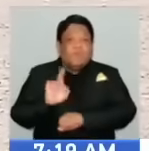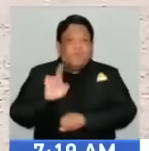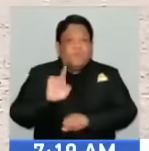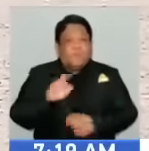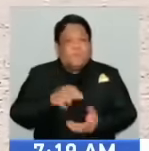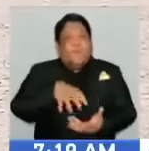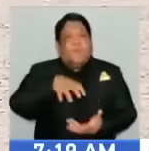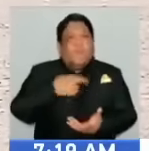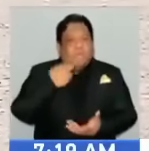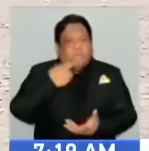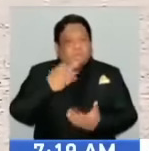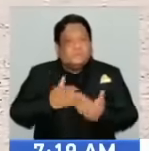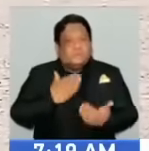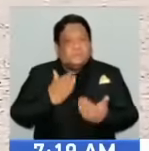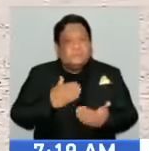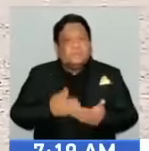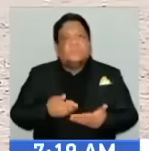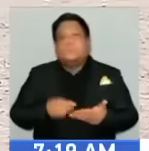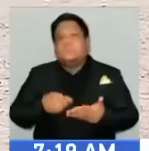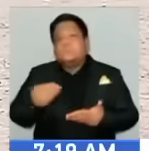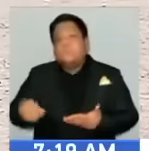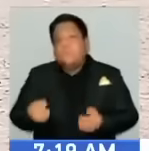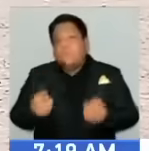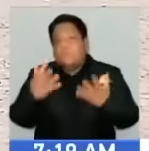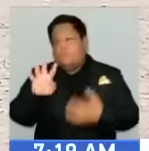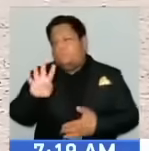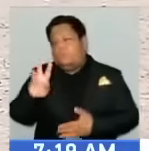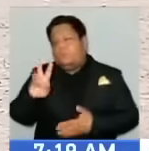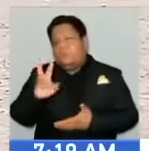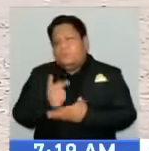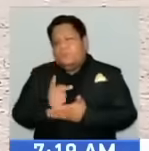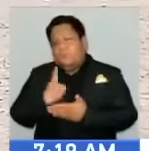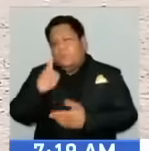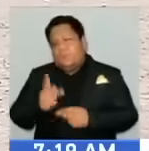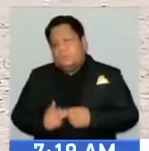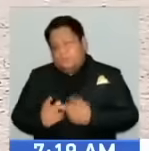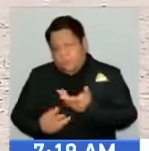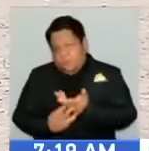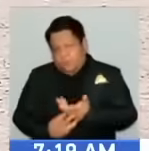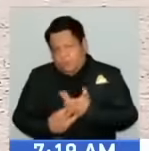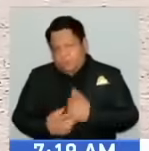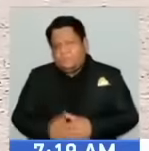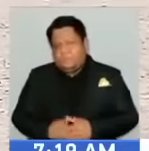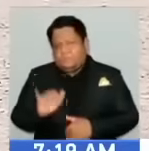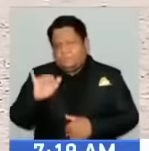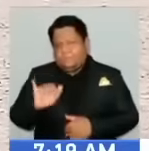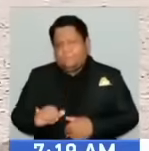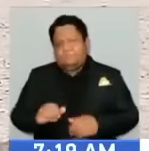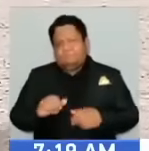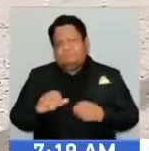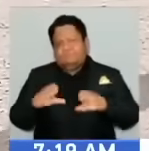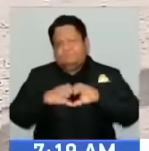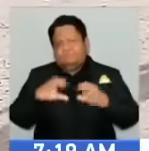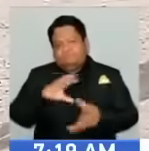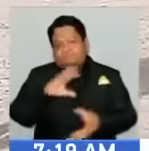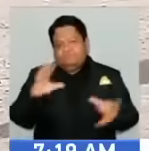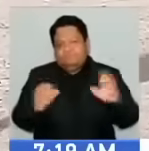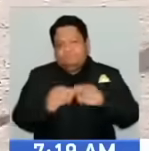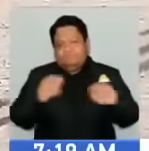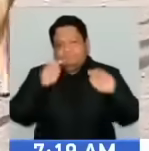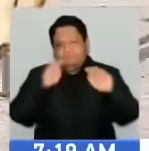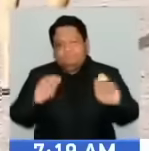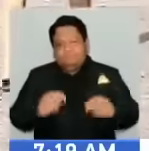naman sa 46 pesos per kilo. Yan ang unang balita mula rito sa Quezon City. Ako po si James Agustin para sa GMA Integrated News.